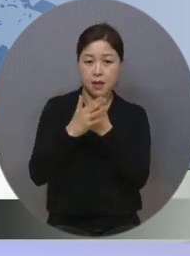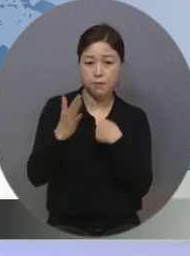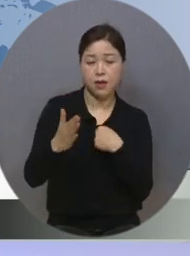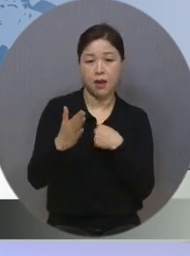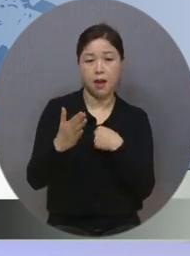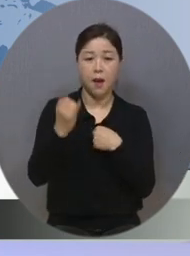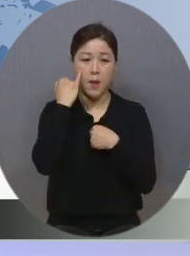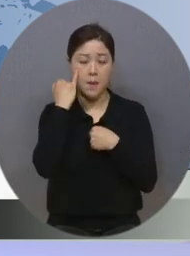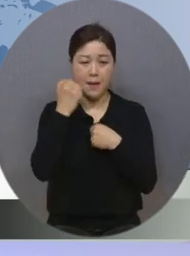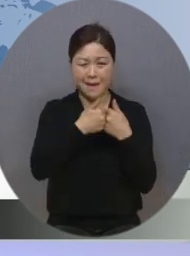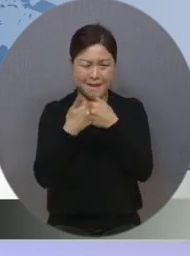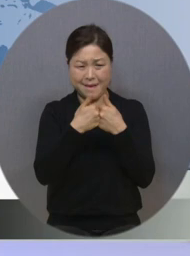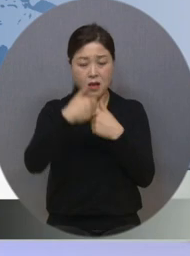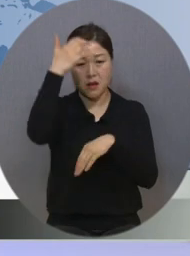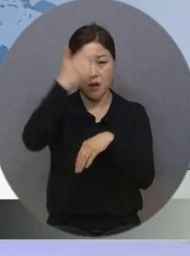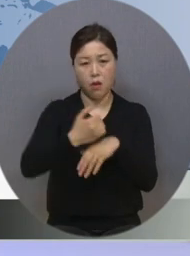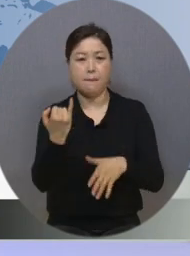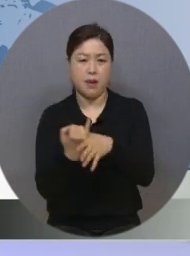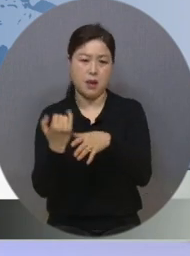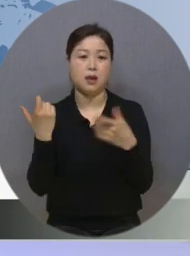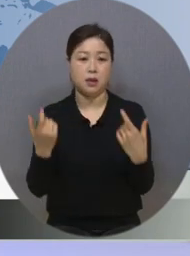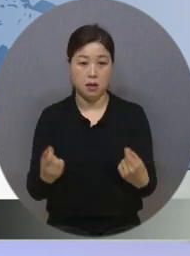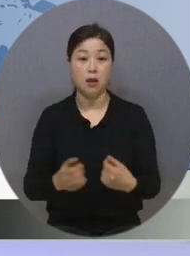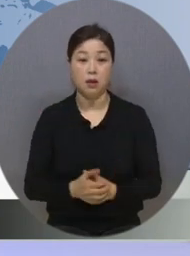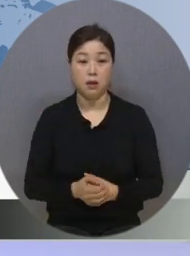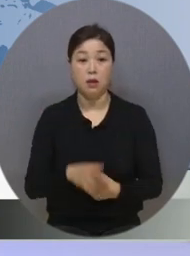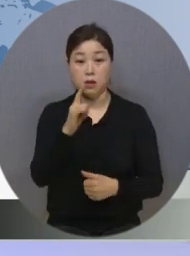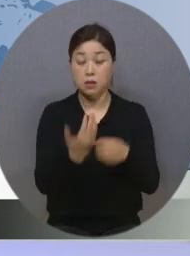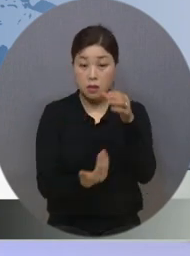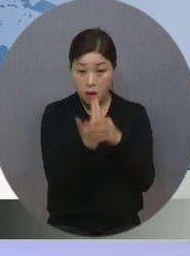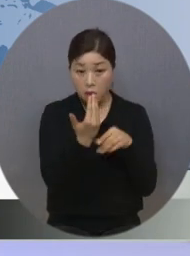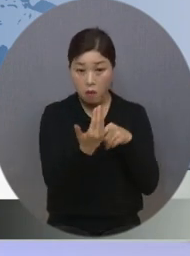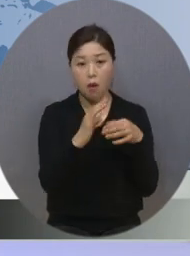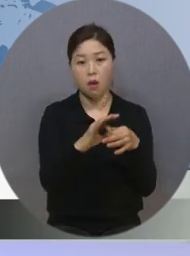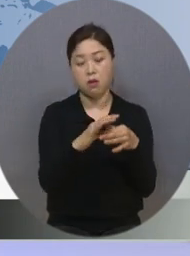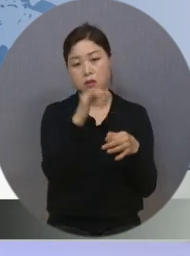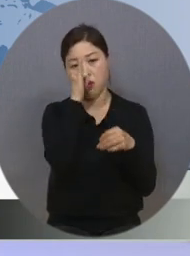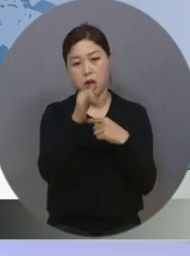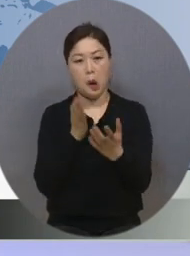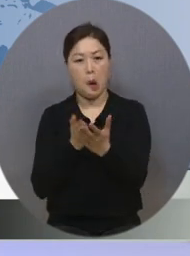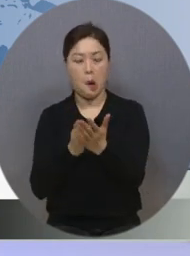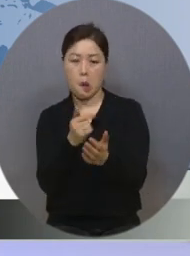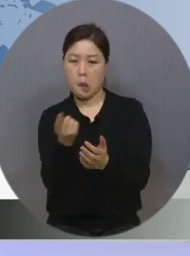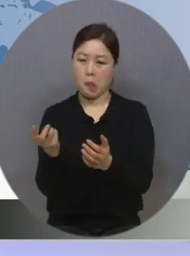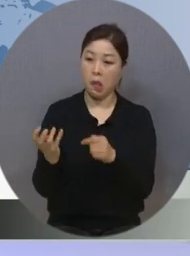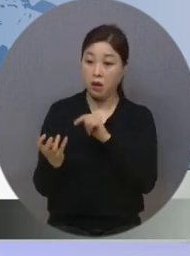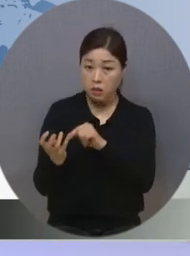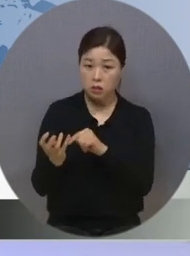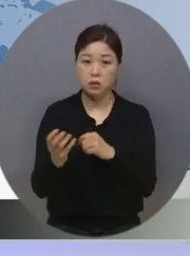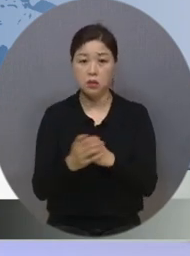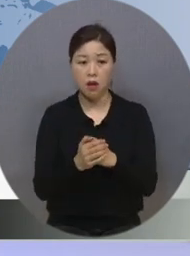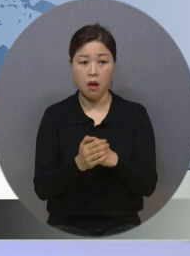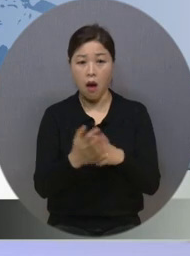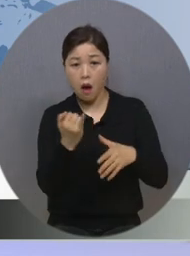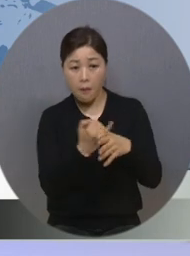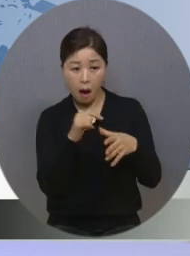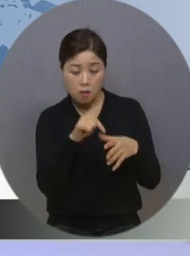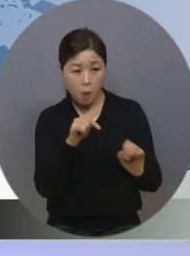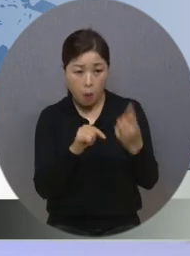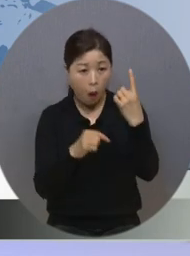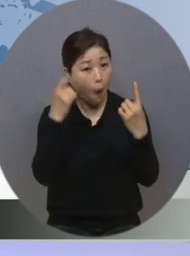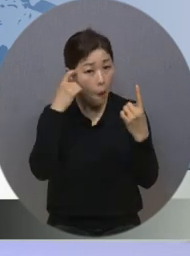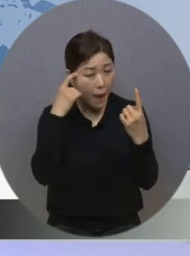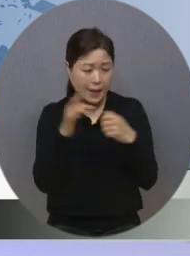실랑이를 하던 중 벌어진 일이었는데요. 그런데 이 사건을 다룬 몇 언론들이 범행 이유를 장애에 맞춰